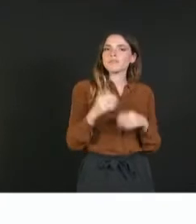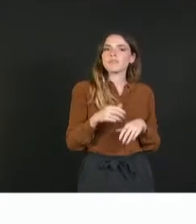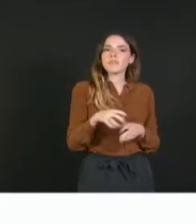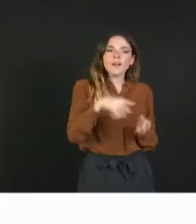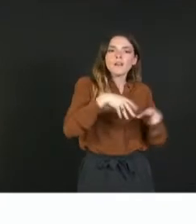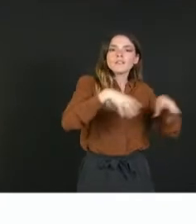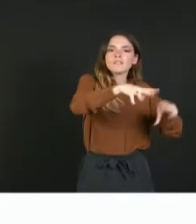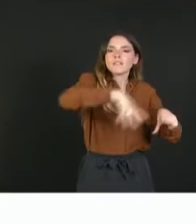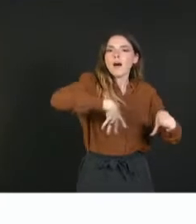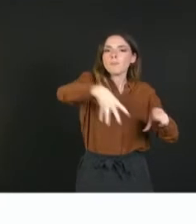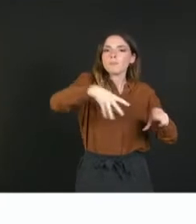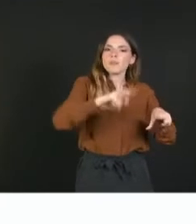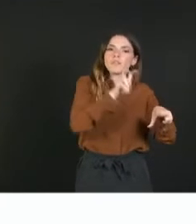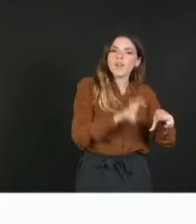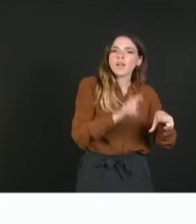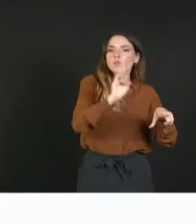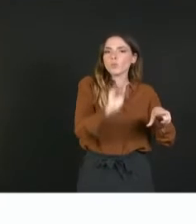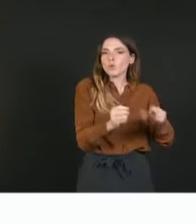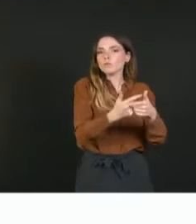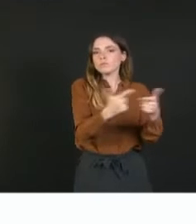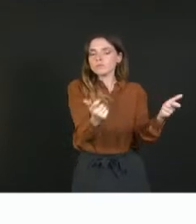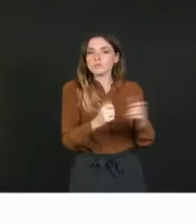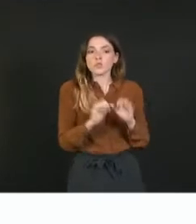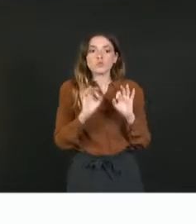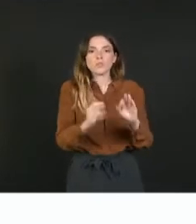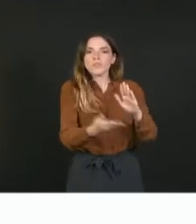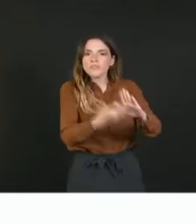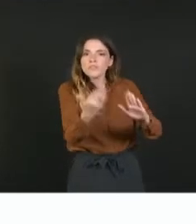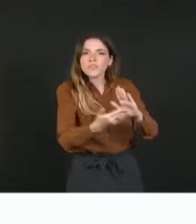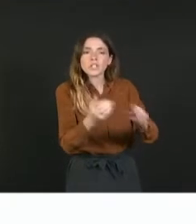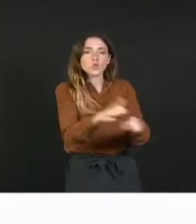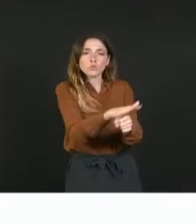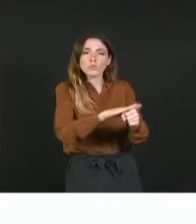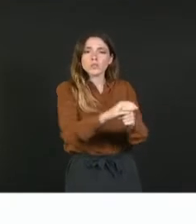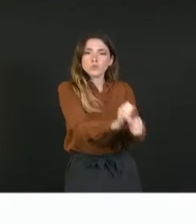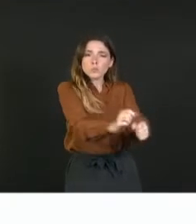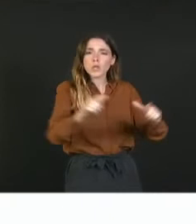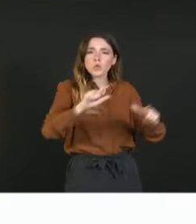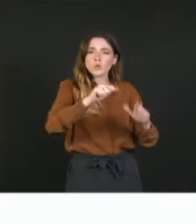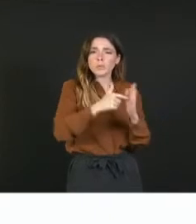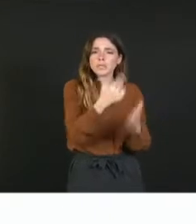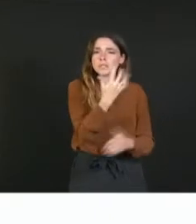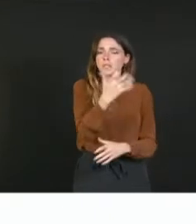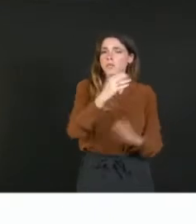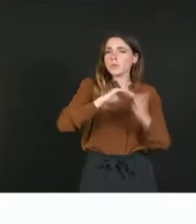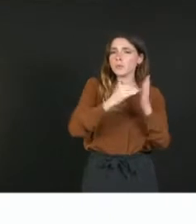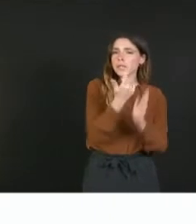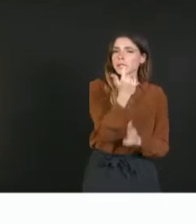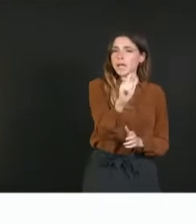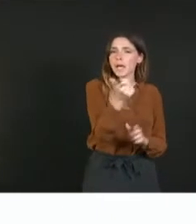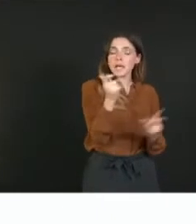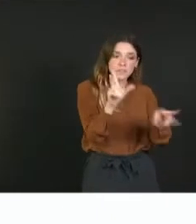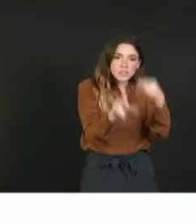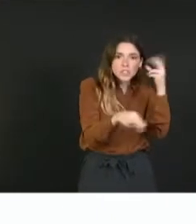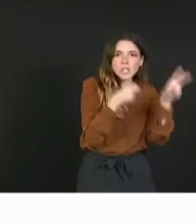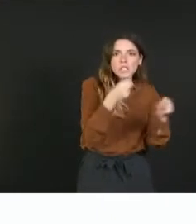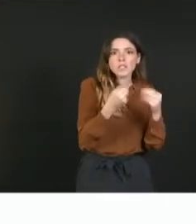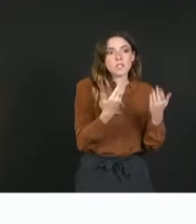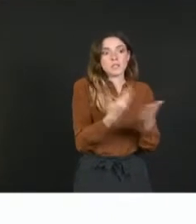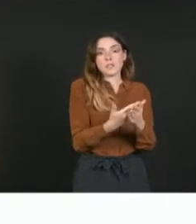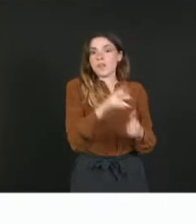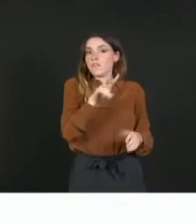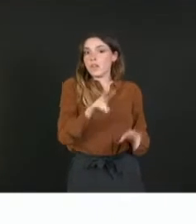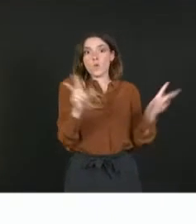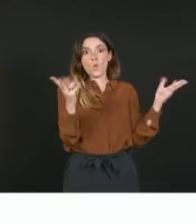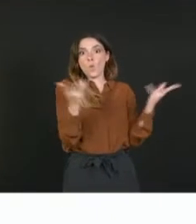Audrey Muraté, montre que quand on a des friches qui sont supérieures à 2500 m² et végétalisées, ça devient carrément des réservoirs